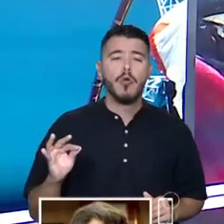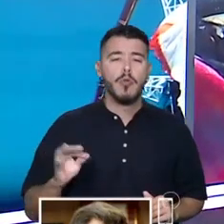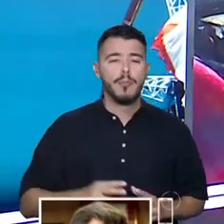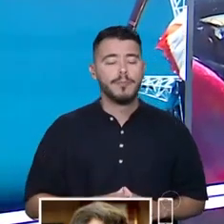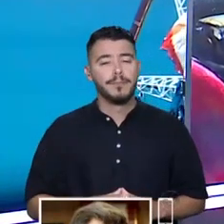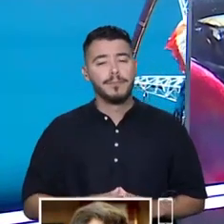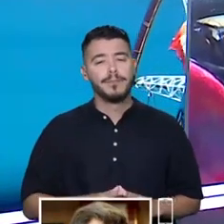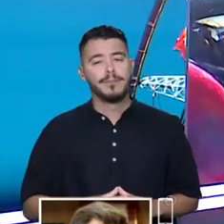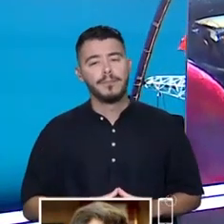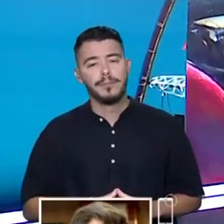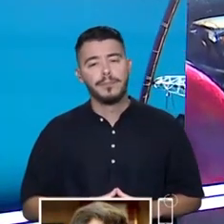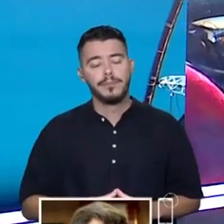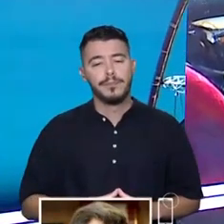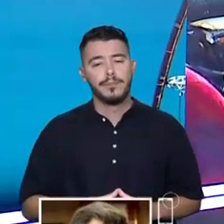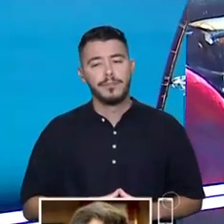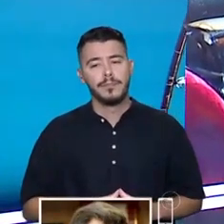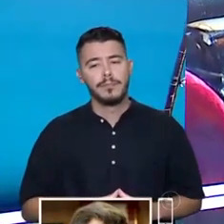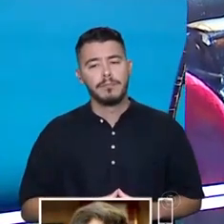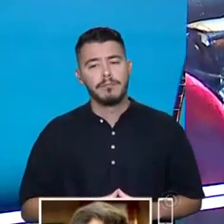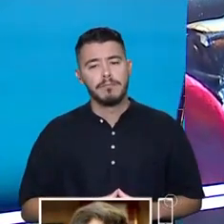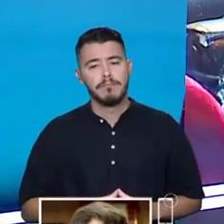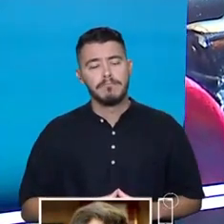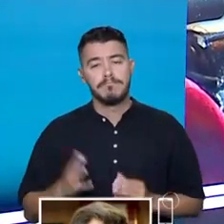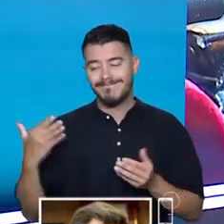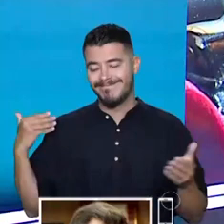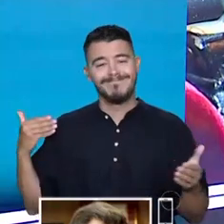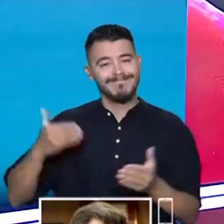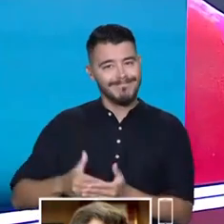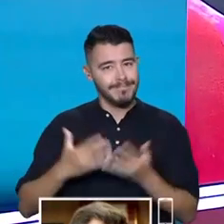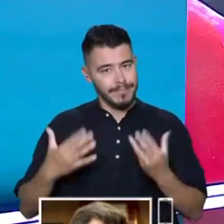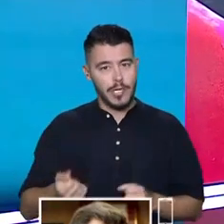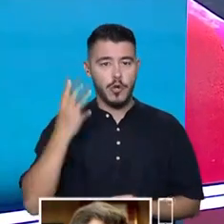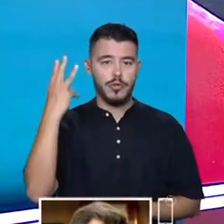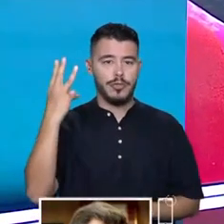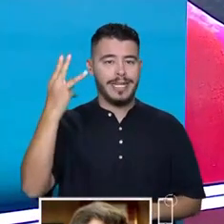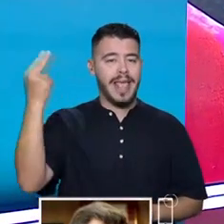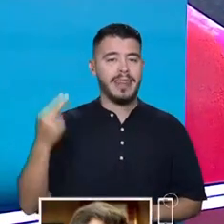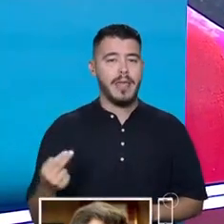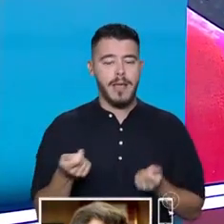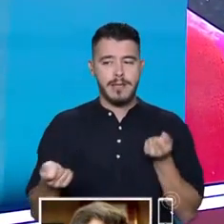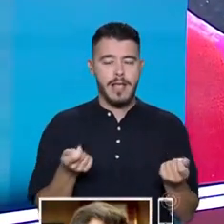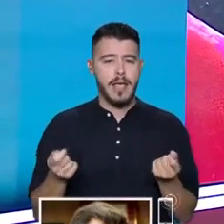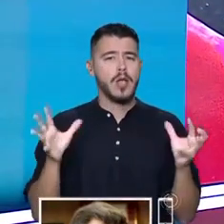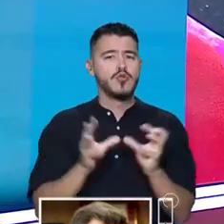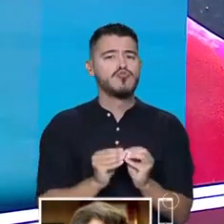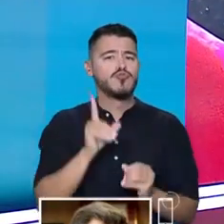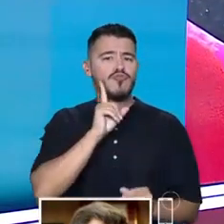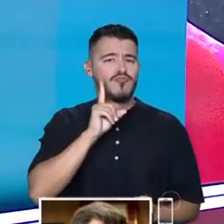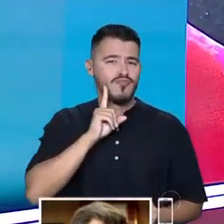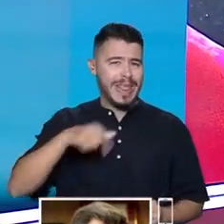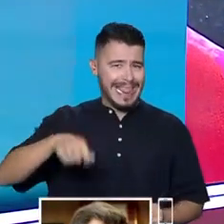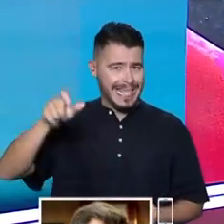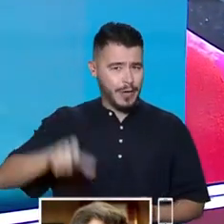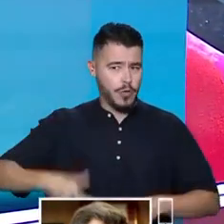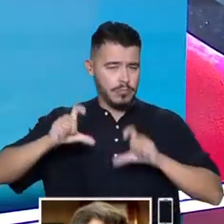Συγχρόνως, πριν αυτές τις μέρες, μου ανέφεραν τρεις υποθέσεις. Η μία υπόθεση της νεαράς δικηγόρου που τη συνέλαβαν τα ναρκωτικά.